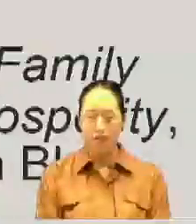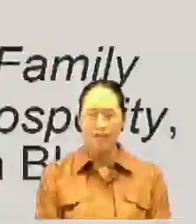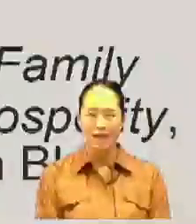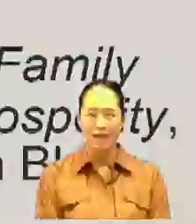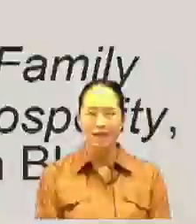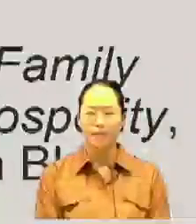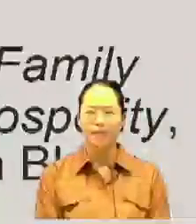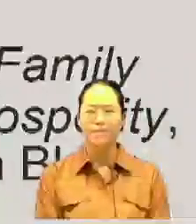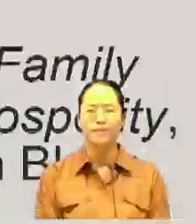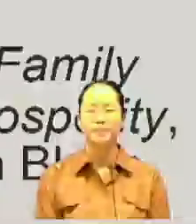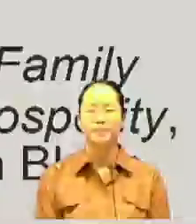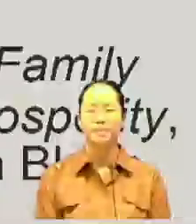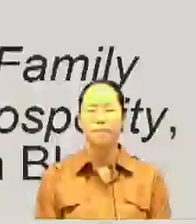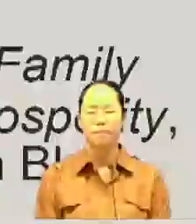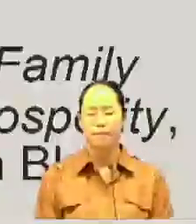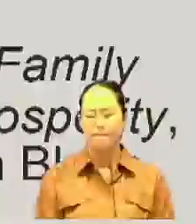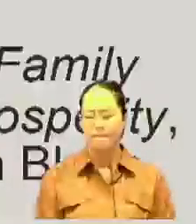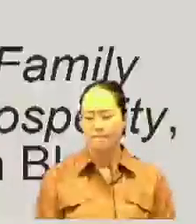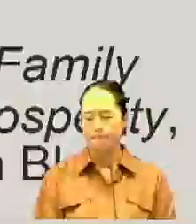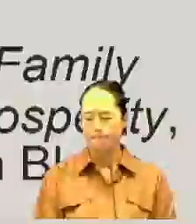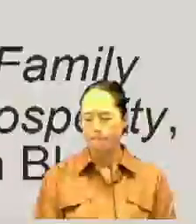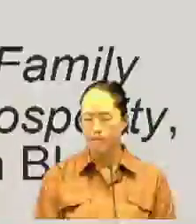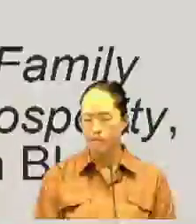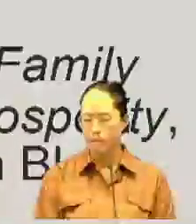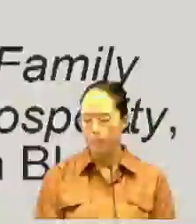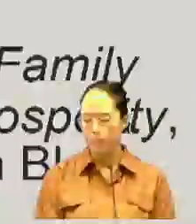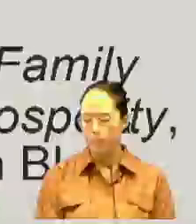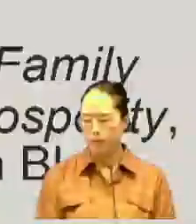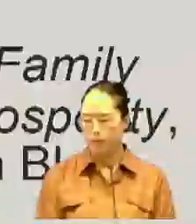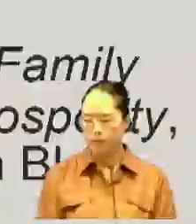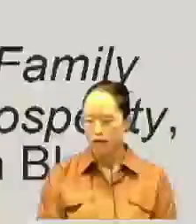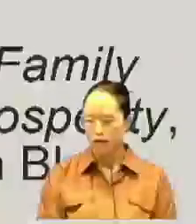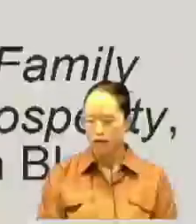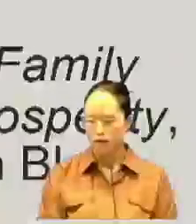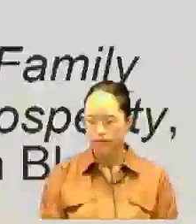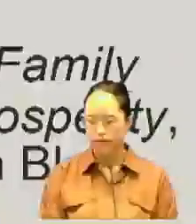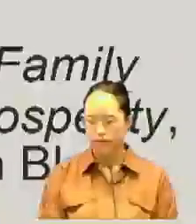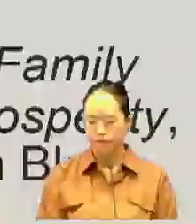的话想要这个与神这个敌对的话，